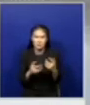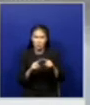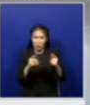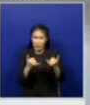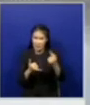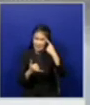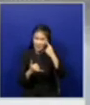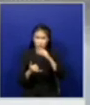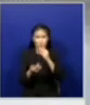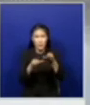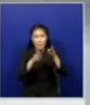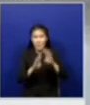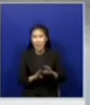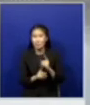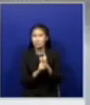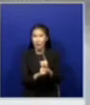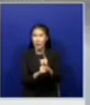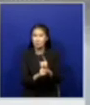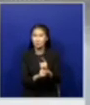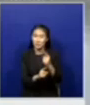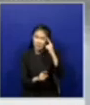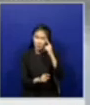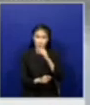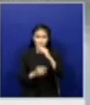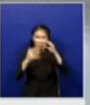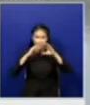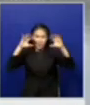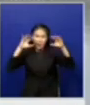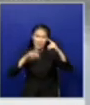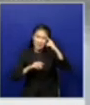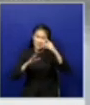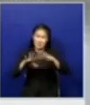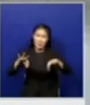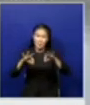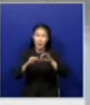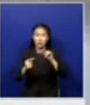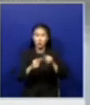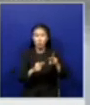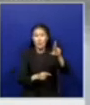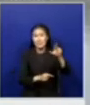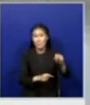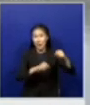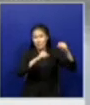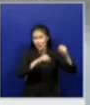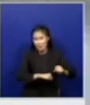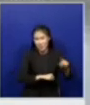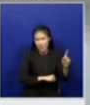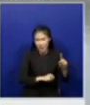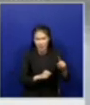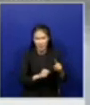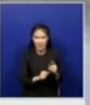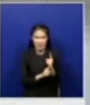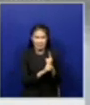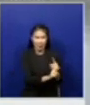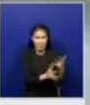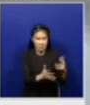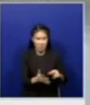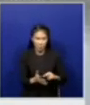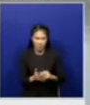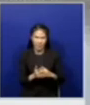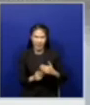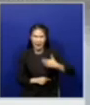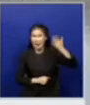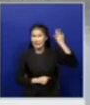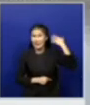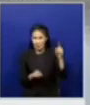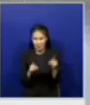เป็นเช่นนี้คือรัฐบาลไม่ให้ความสำคัญกับมติสภาผู้แทนราษฎรในการแบน3สารพิษดังกล่า